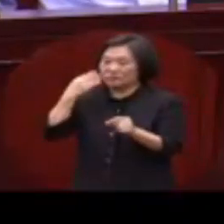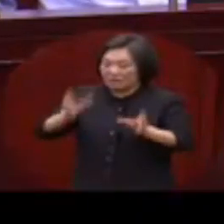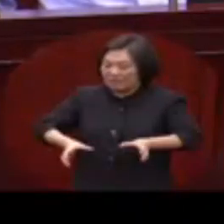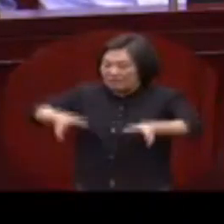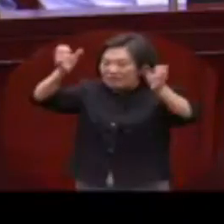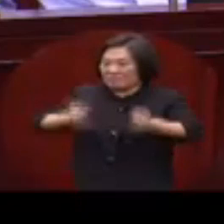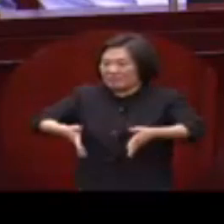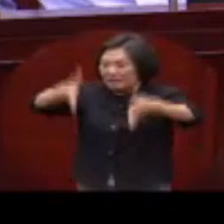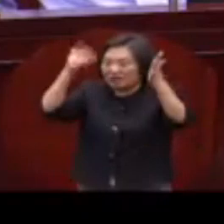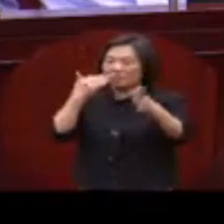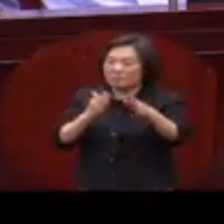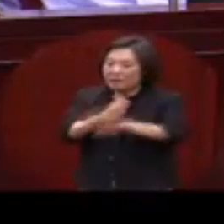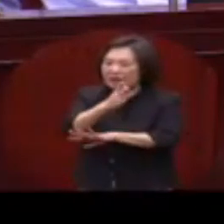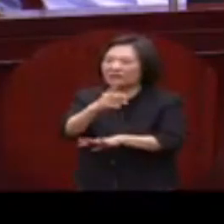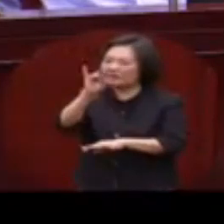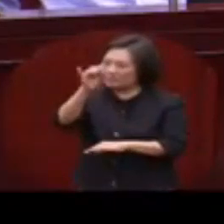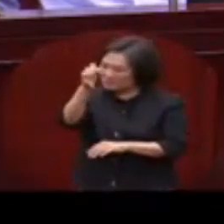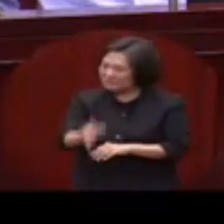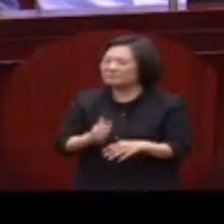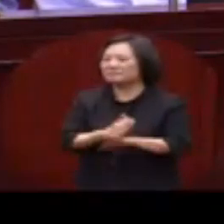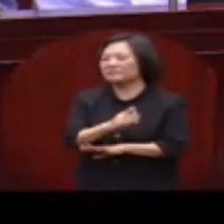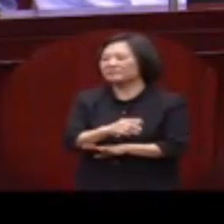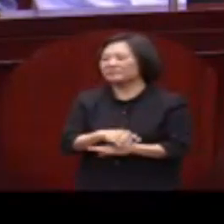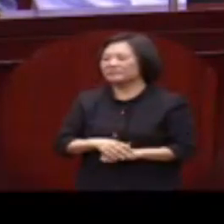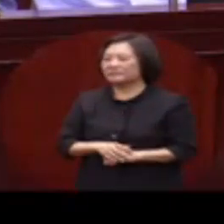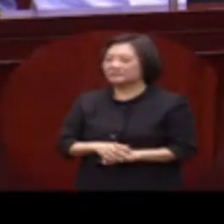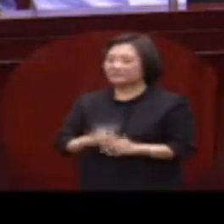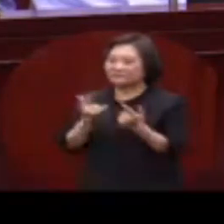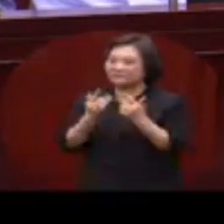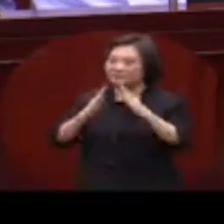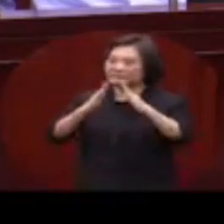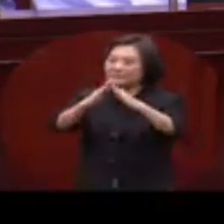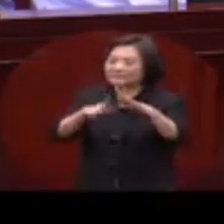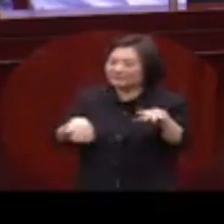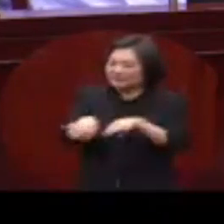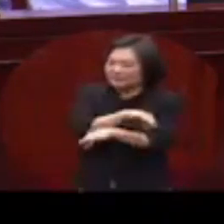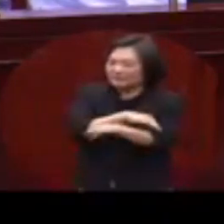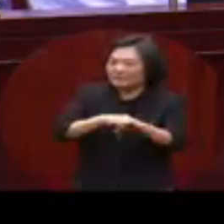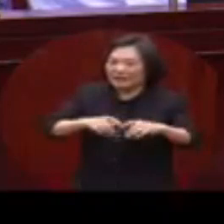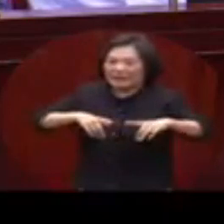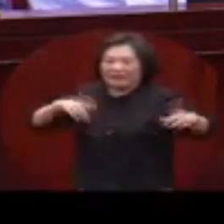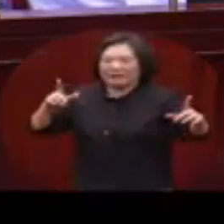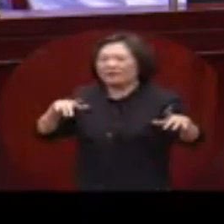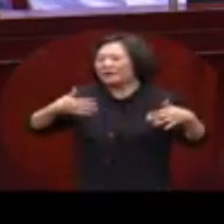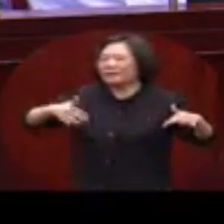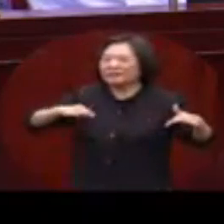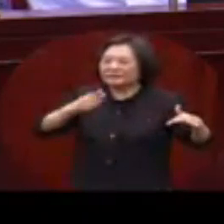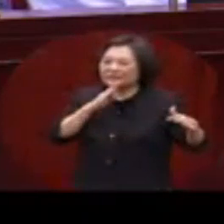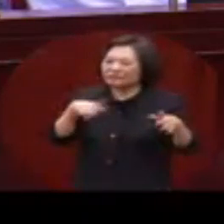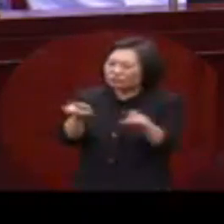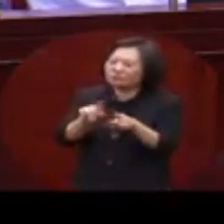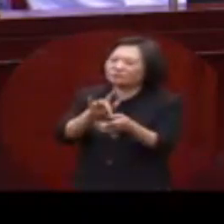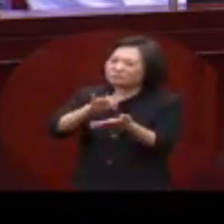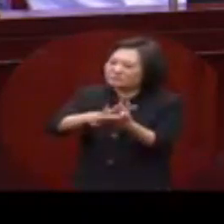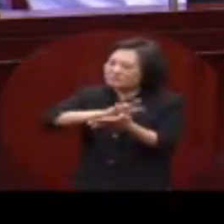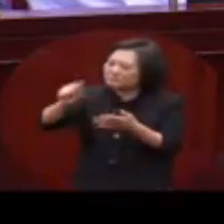大概就超过1000亿。所以台北市的经济是这样，大发展没有了，但是整个这个招商的速度